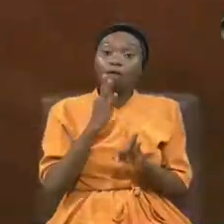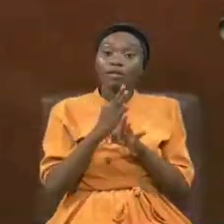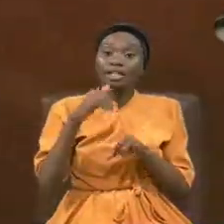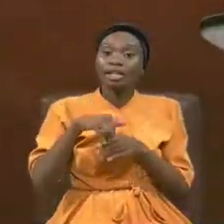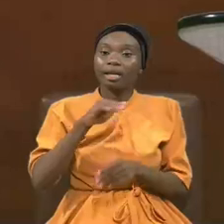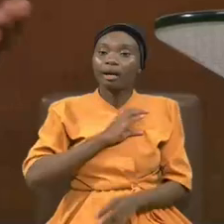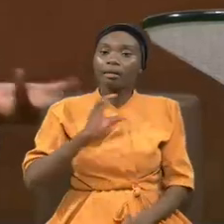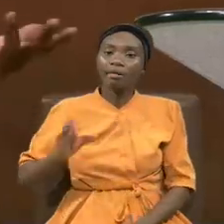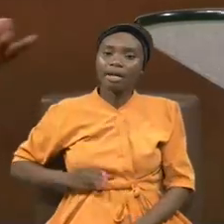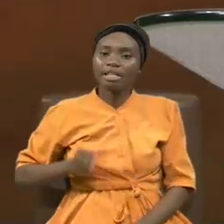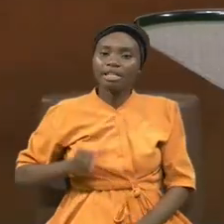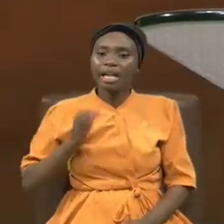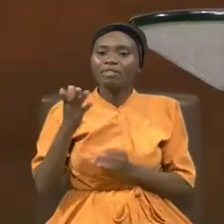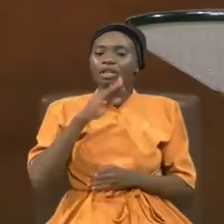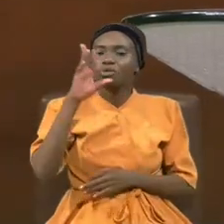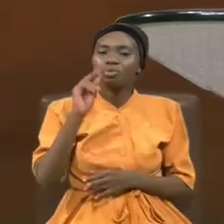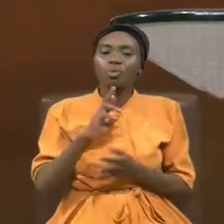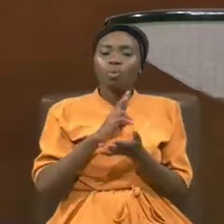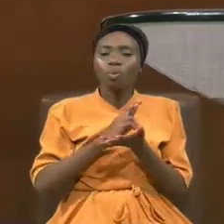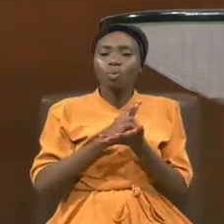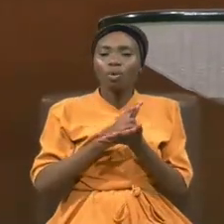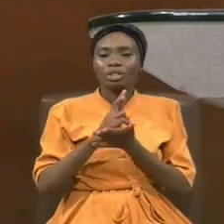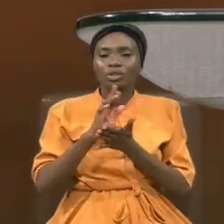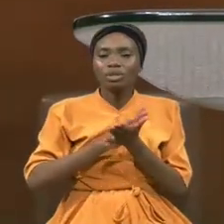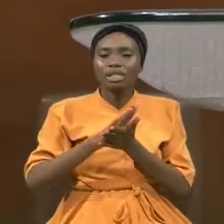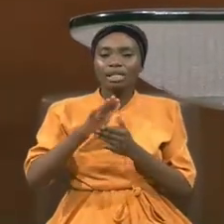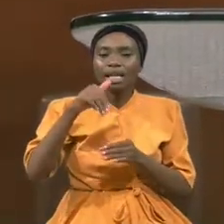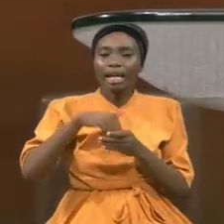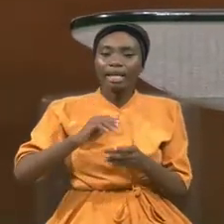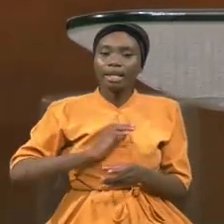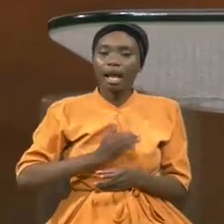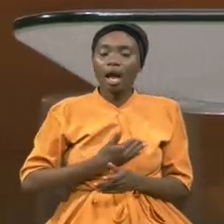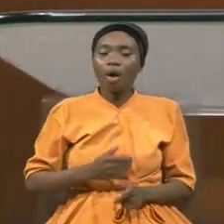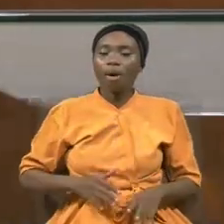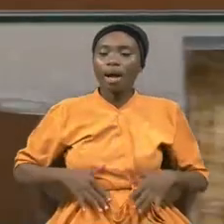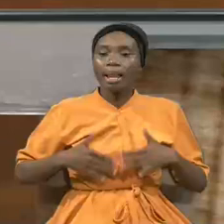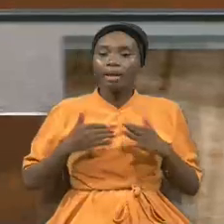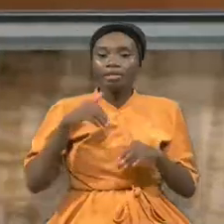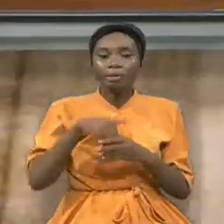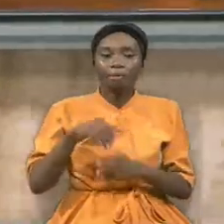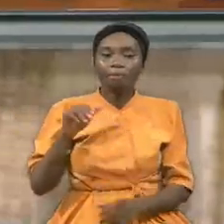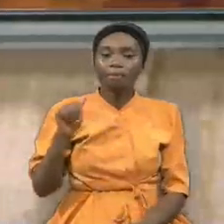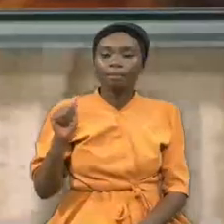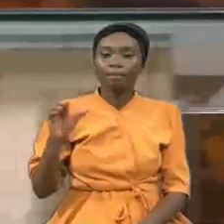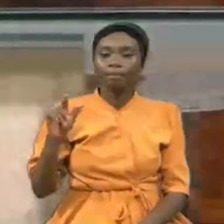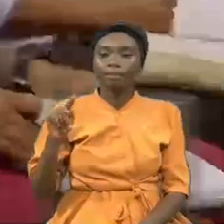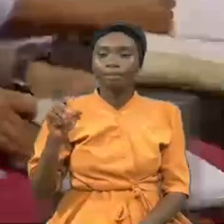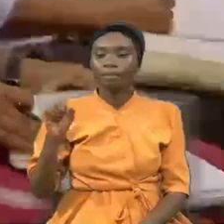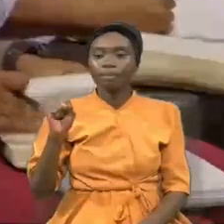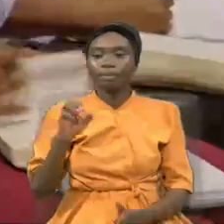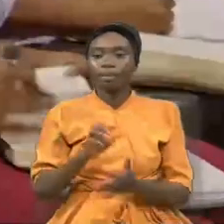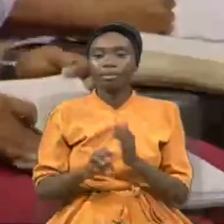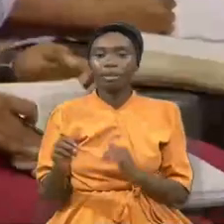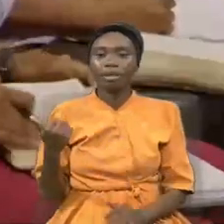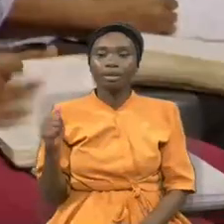en Christ, quand il n'y a pas la justice dans notre vie. Actes au chapitre